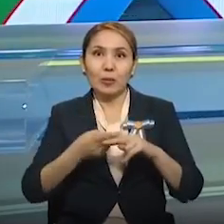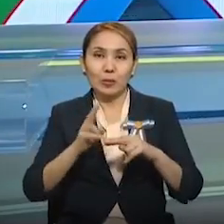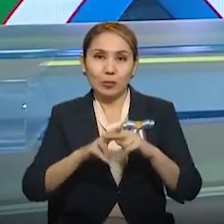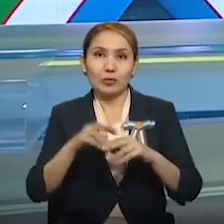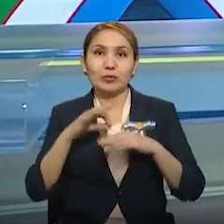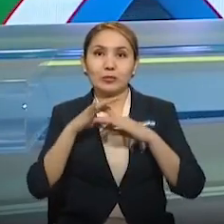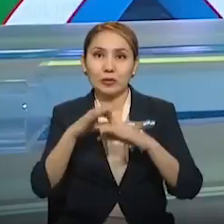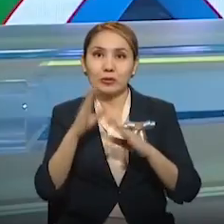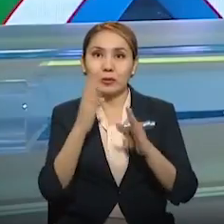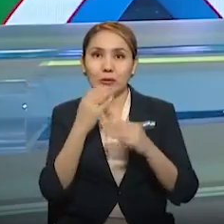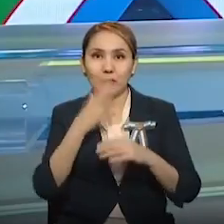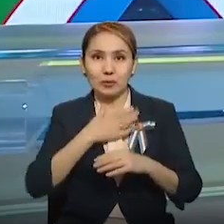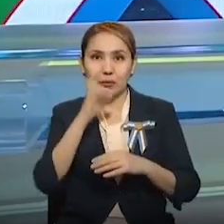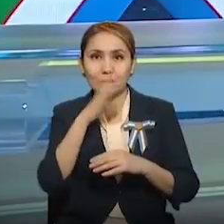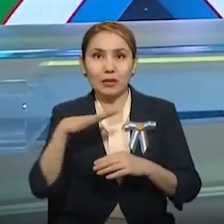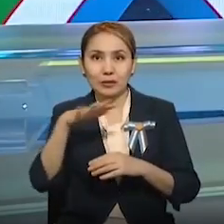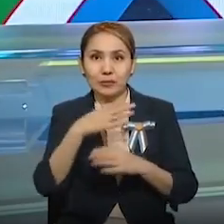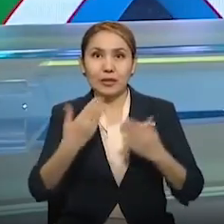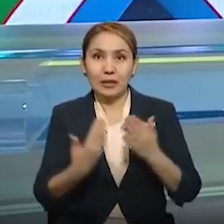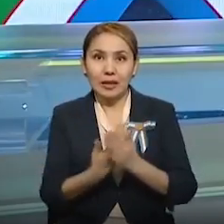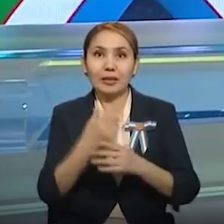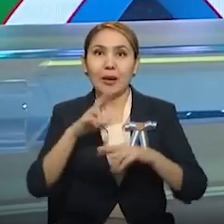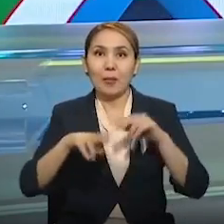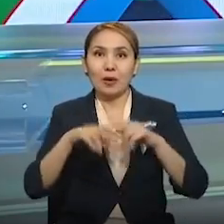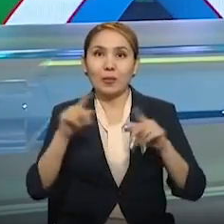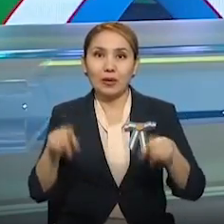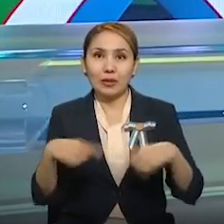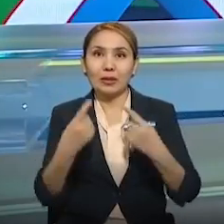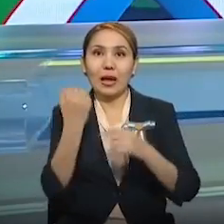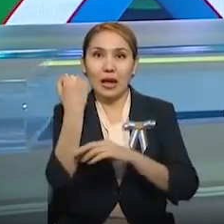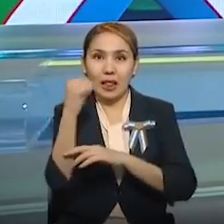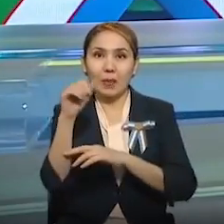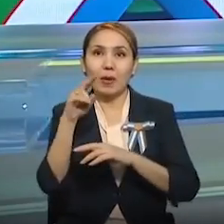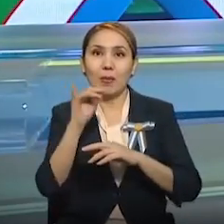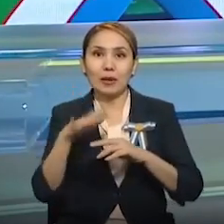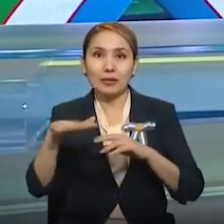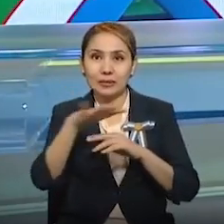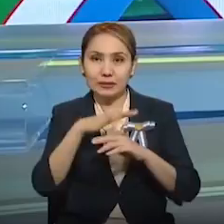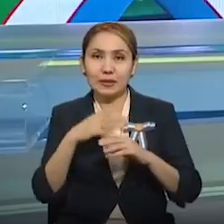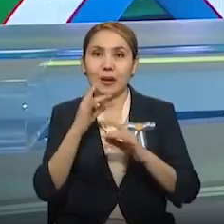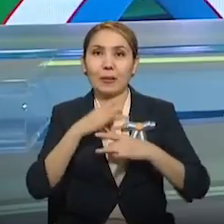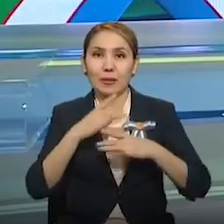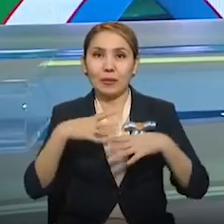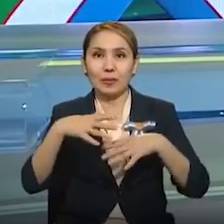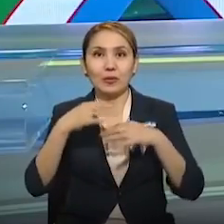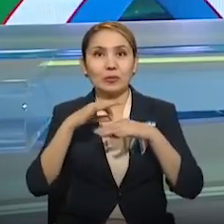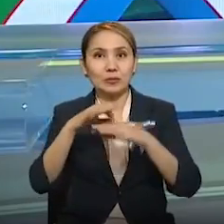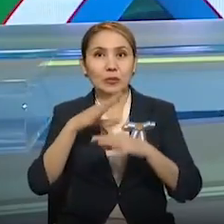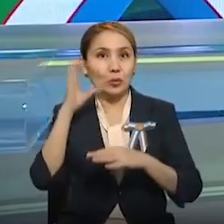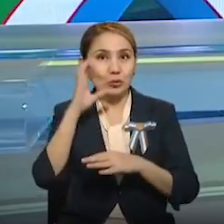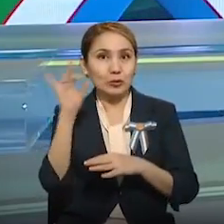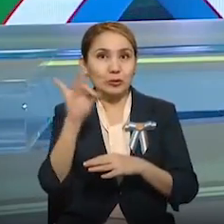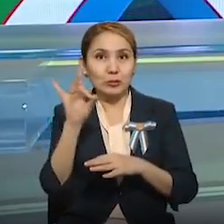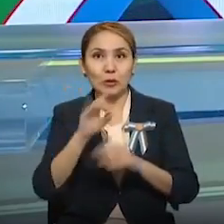sana munosabati bilan bugun poytaxtimizda yangidan barpo etilgan g'alaba bog'ida tantanali bayram tadbiri tashkil etildi. Unda O'zbekiston